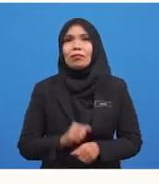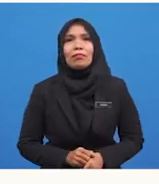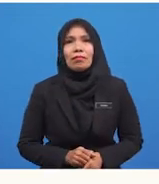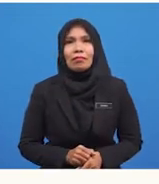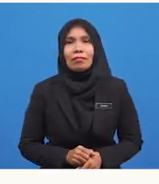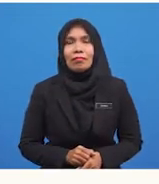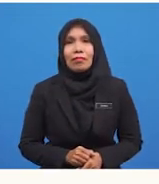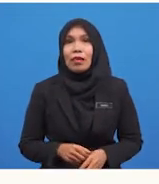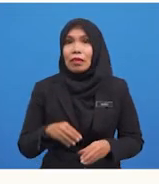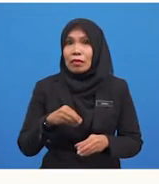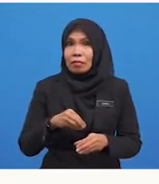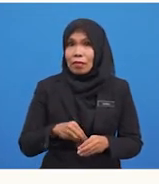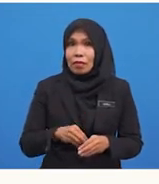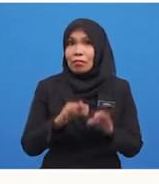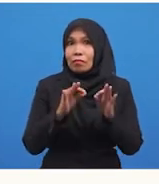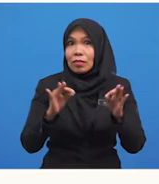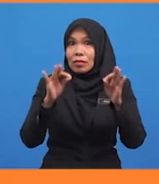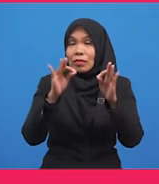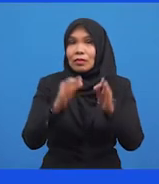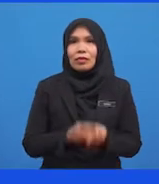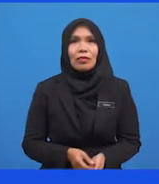yang silam.